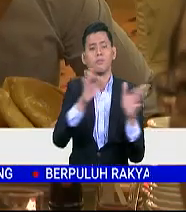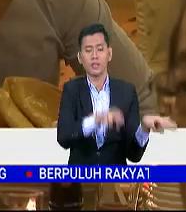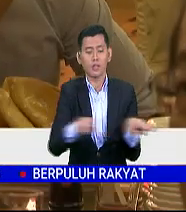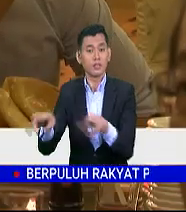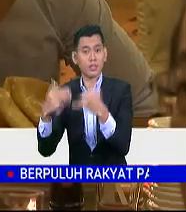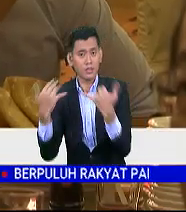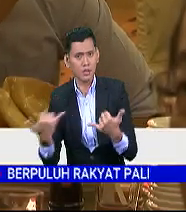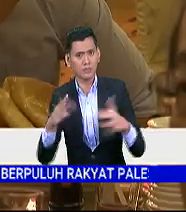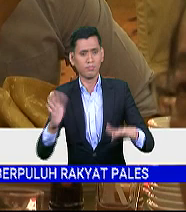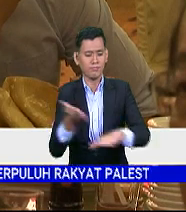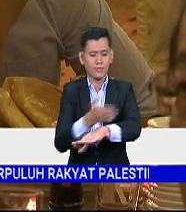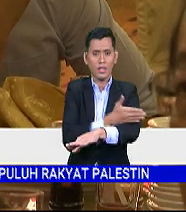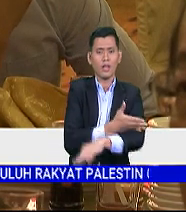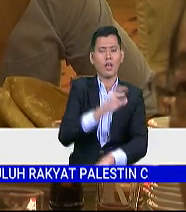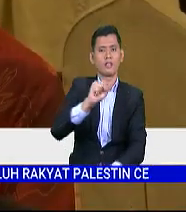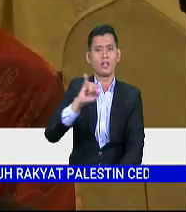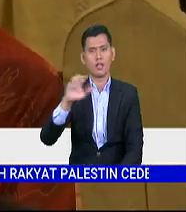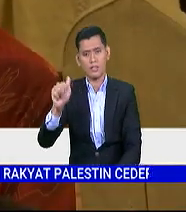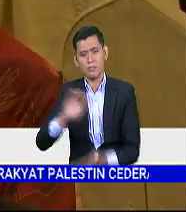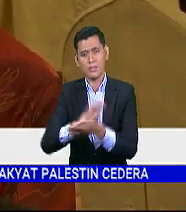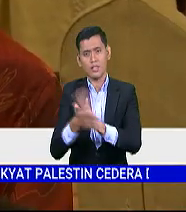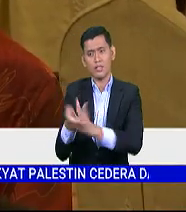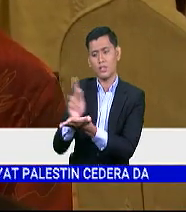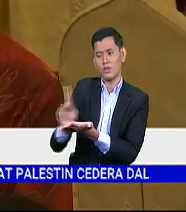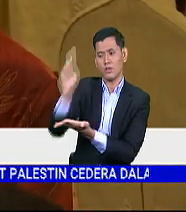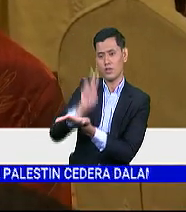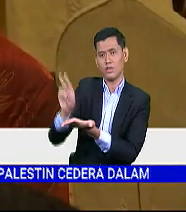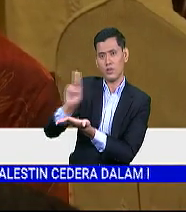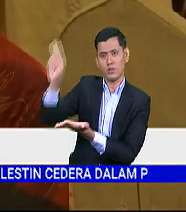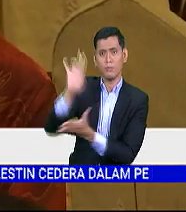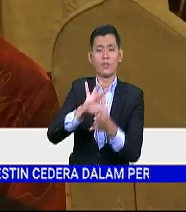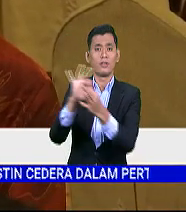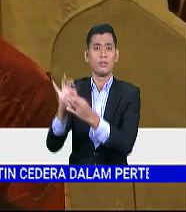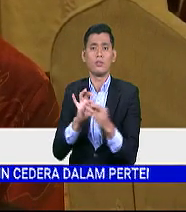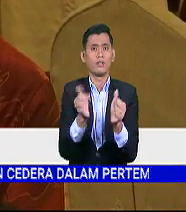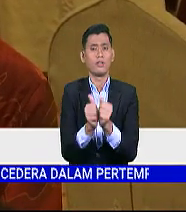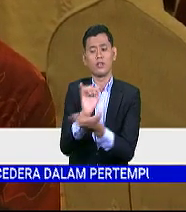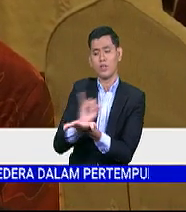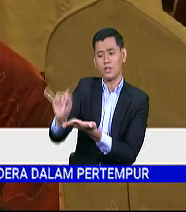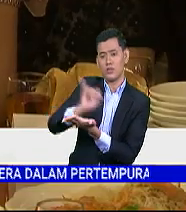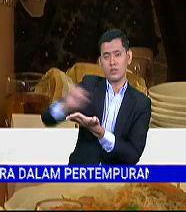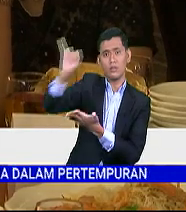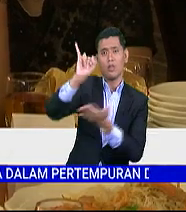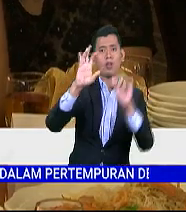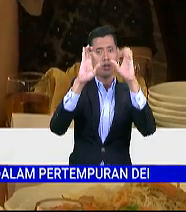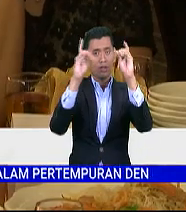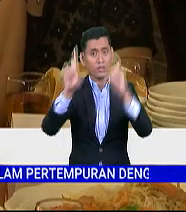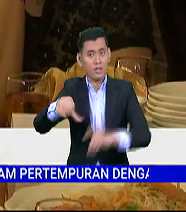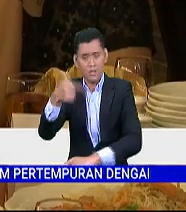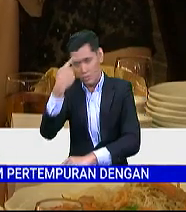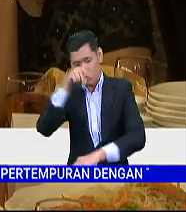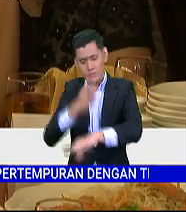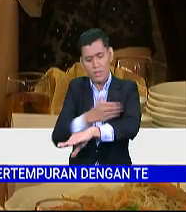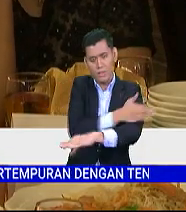merancang untuk menaik taraf SIA kepada kolej universiti selain berkolaborasi dengan institusi pendidikan lain untuk